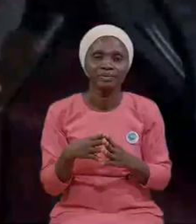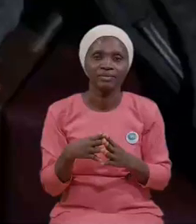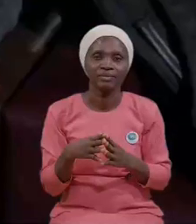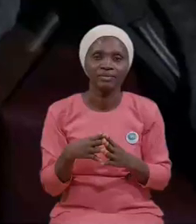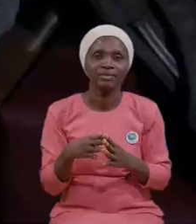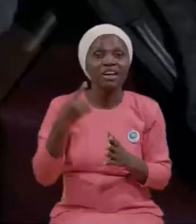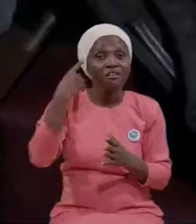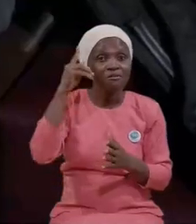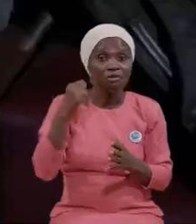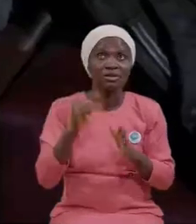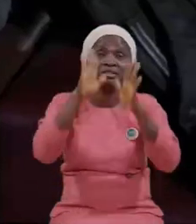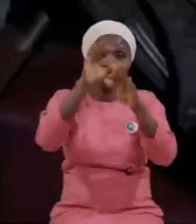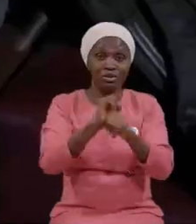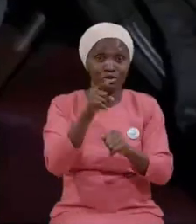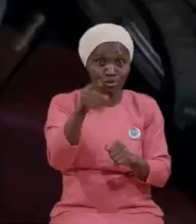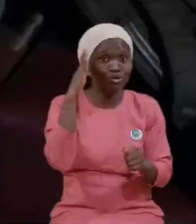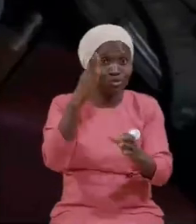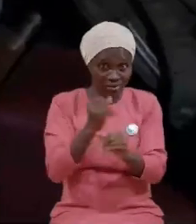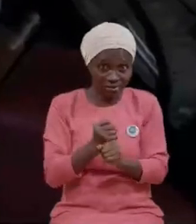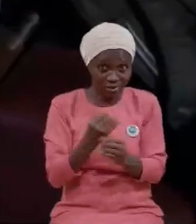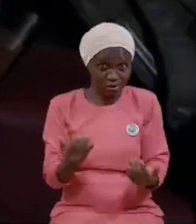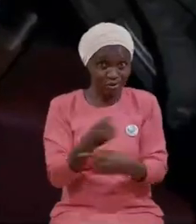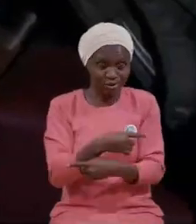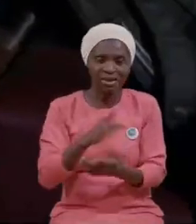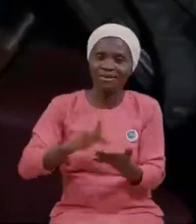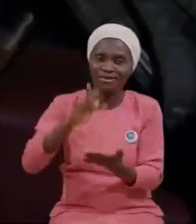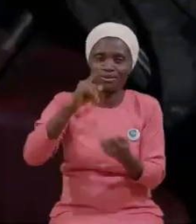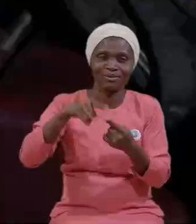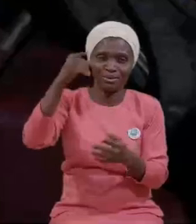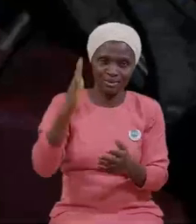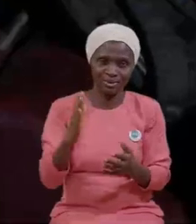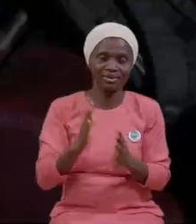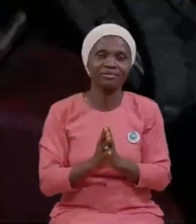Pour les miracles que tu vas recevoir aujourd'hui, gloire à Dieu.